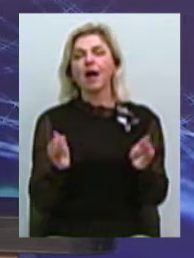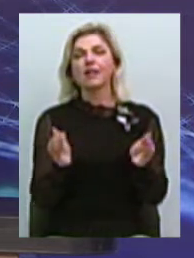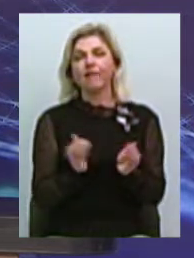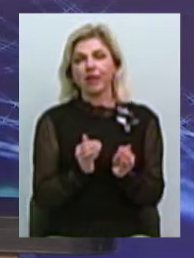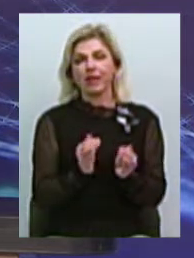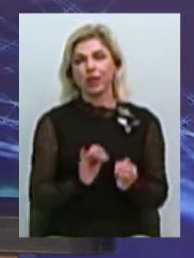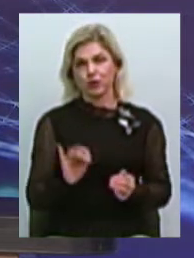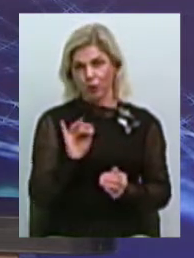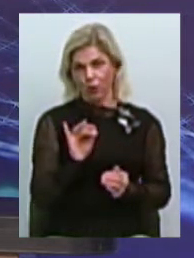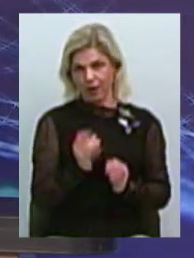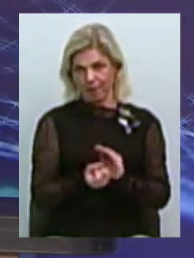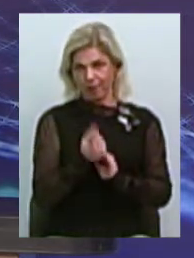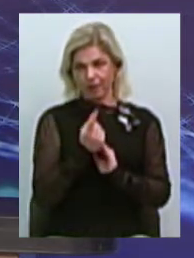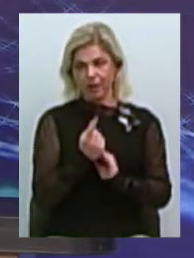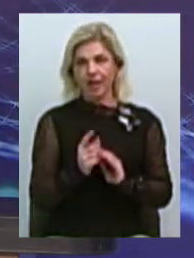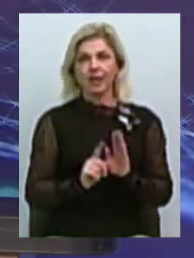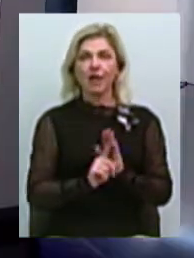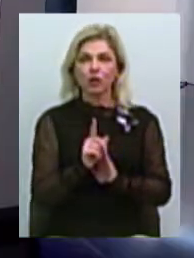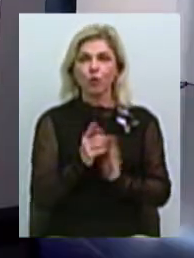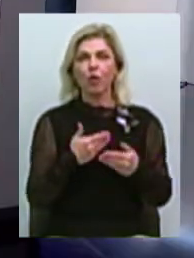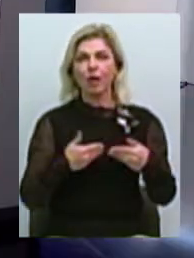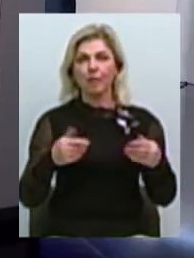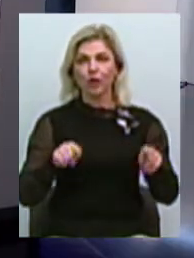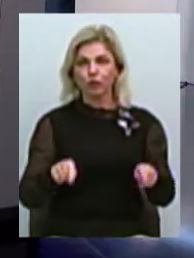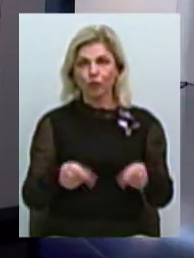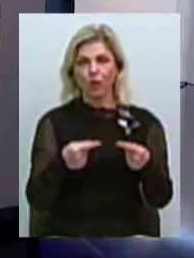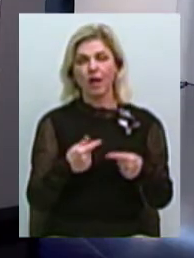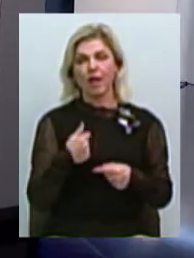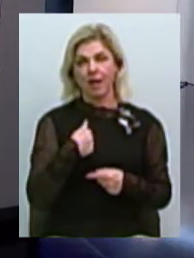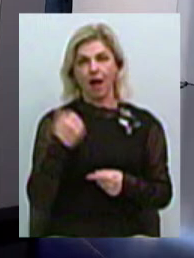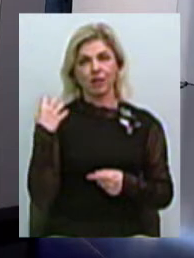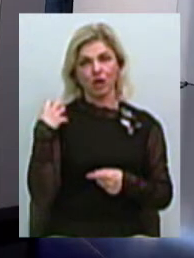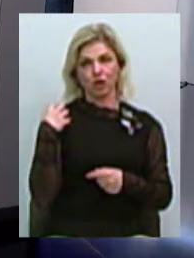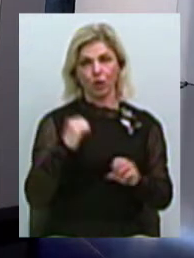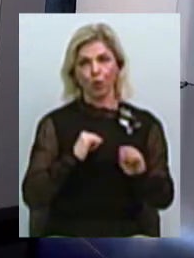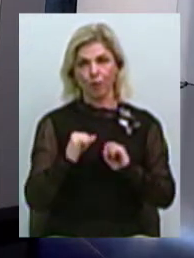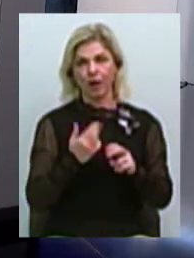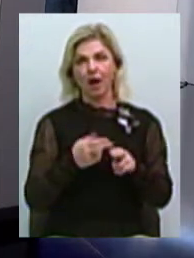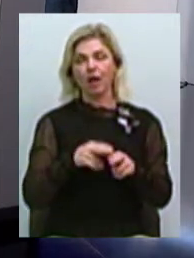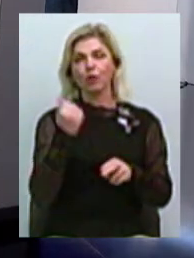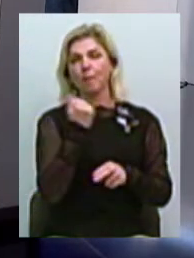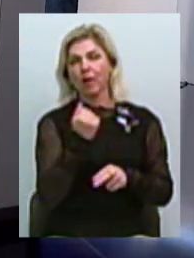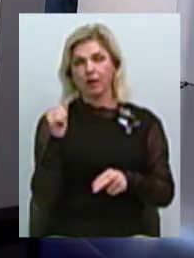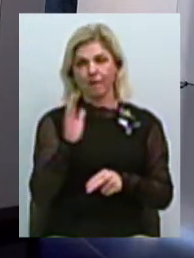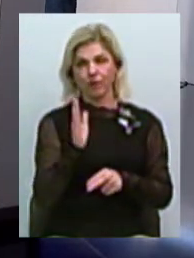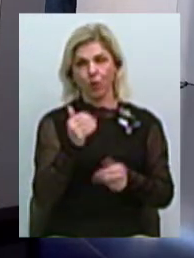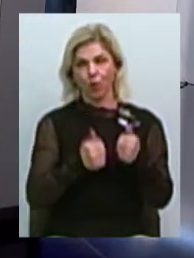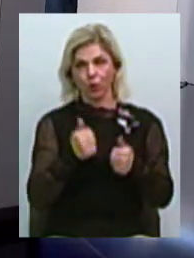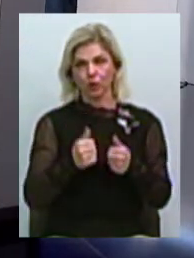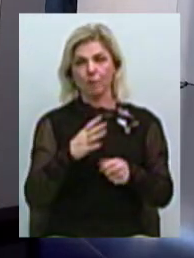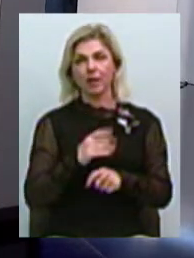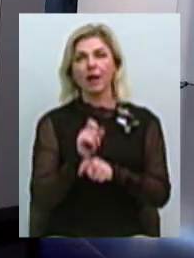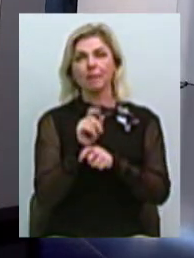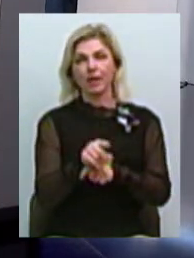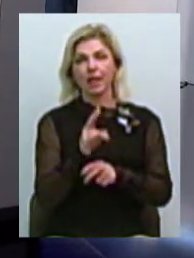утворюється історія, да? Яку спочатку ми утворювали, я начальник управління, який перемогла у конкурсі і, відповідно, була призначена на